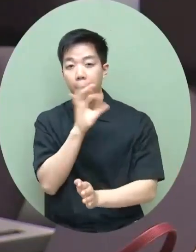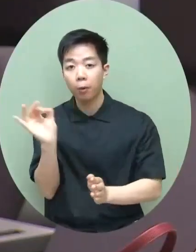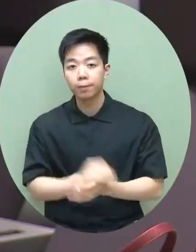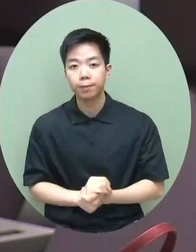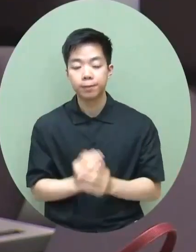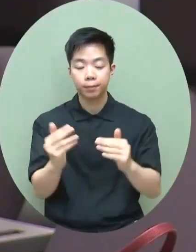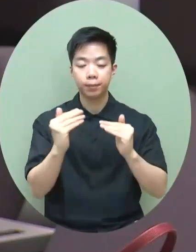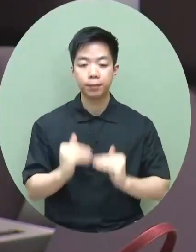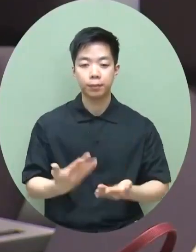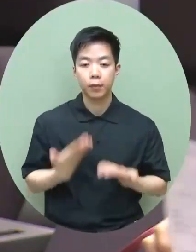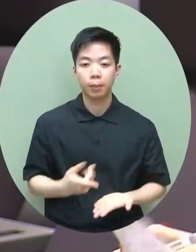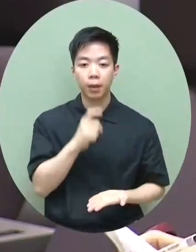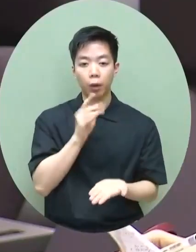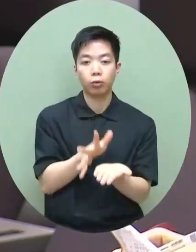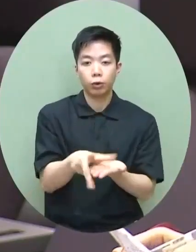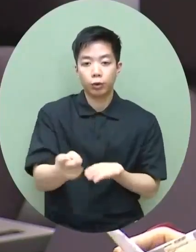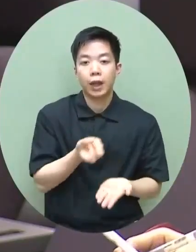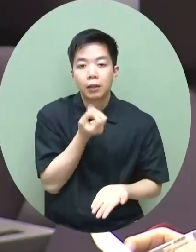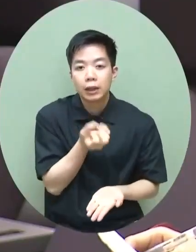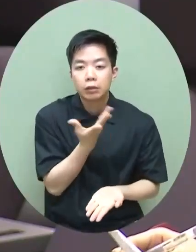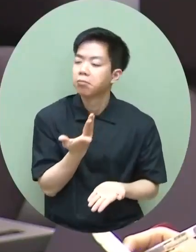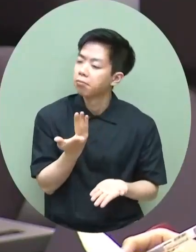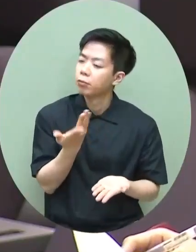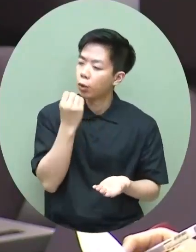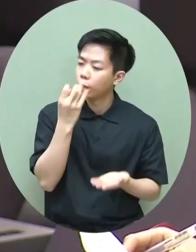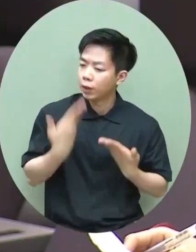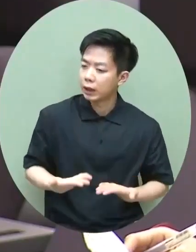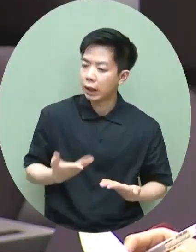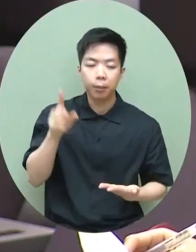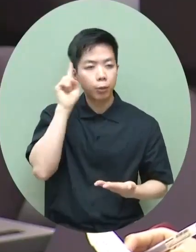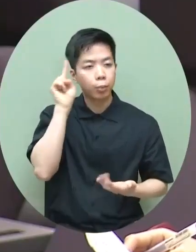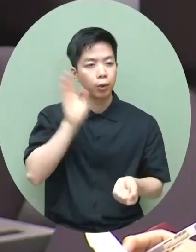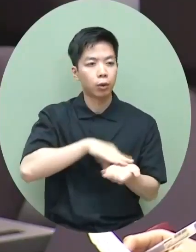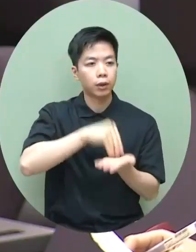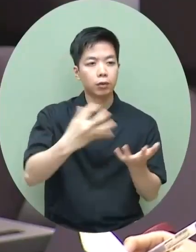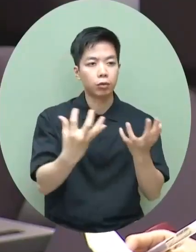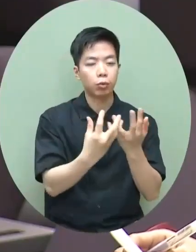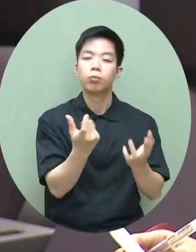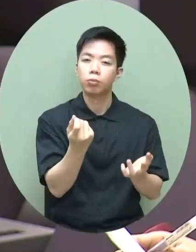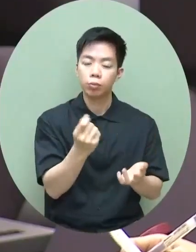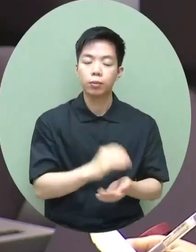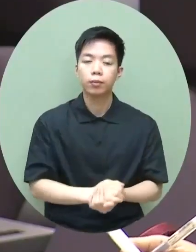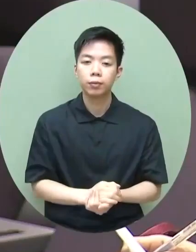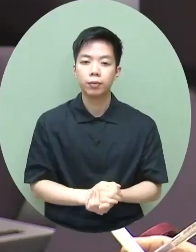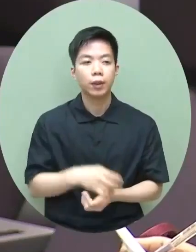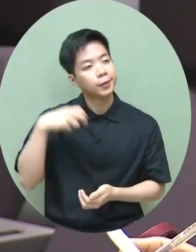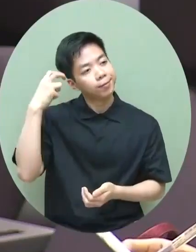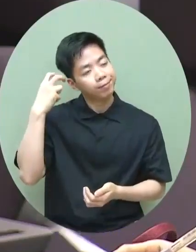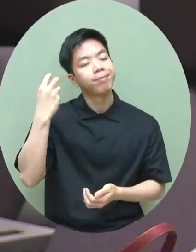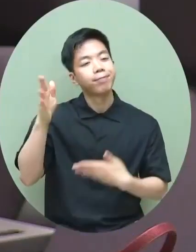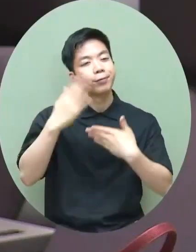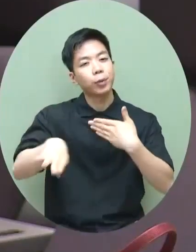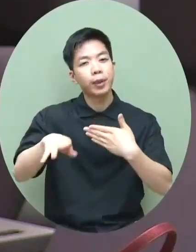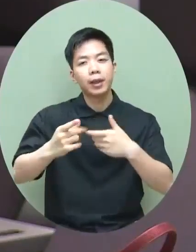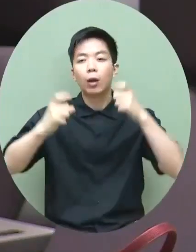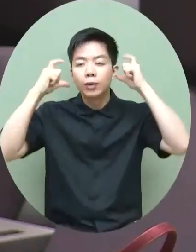都算穩定啦，咁都可以考慮可能戶外就唔使戴口罩啦。即係CHP 覺得呢個建議點樣